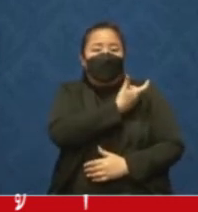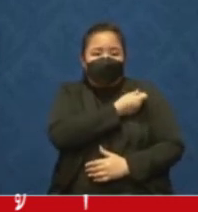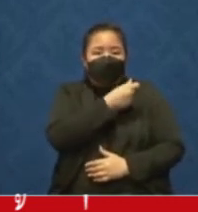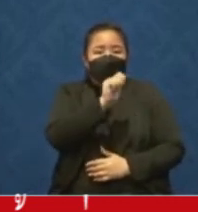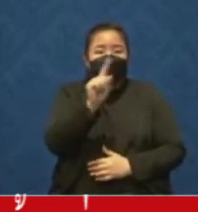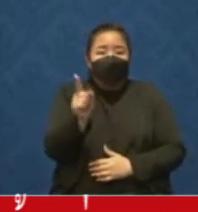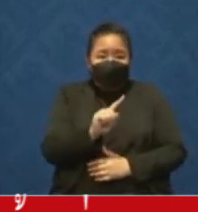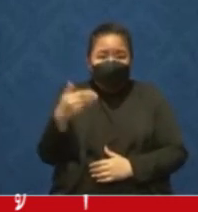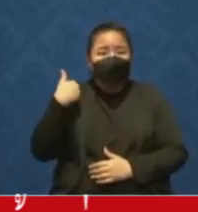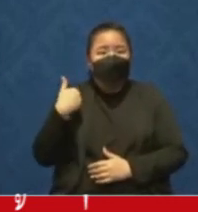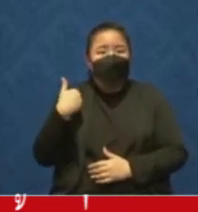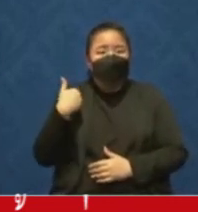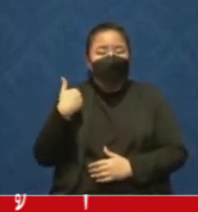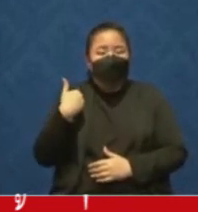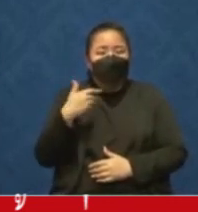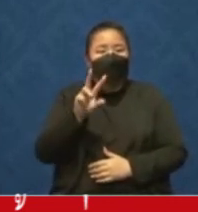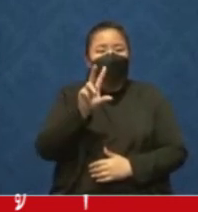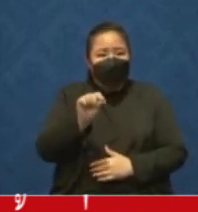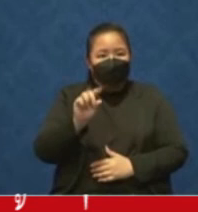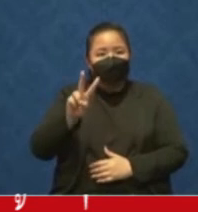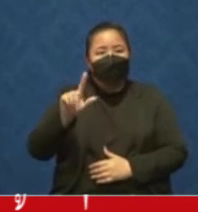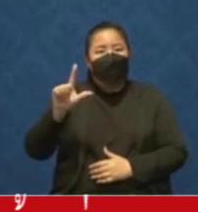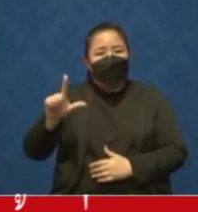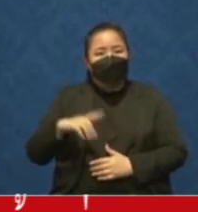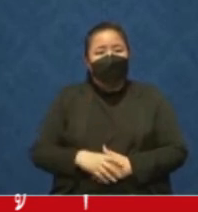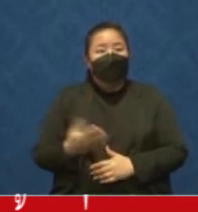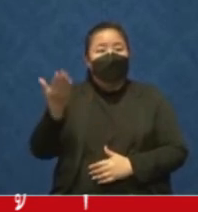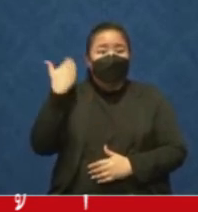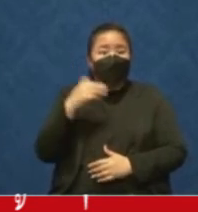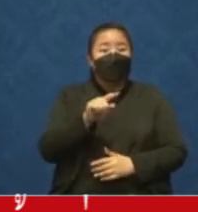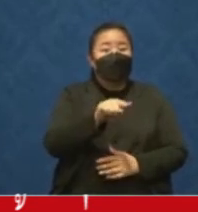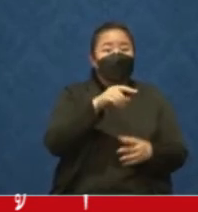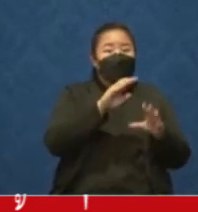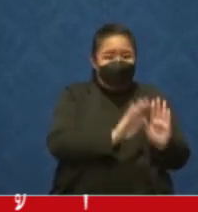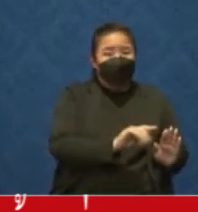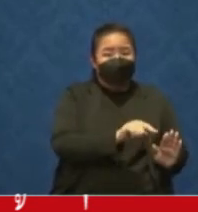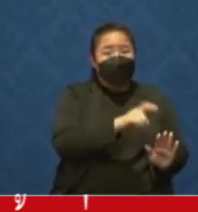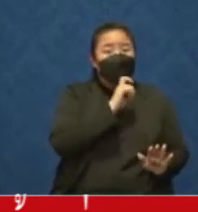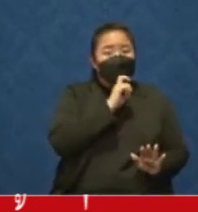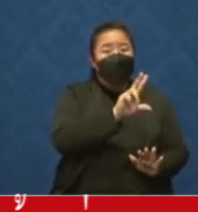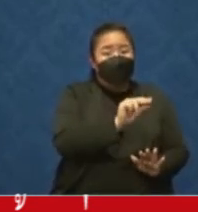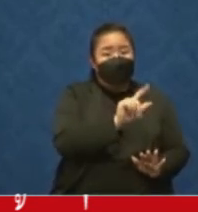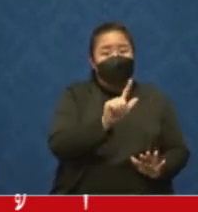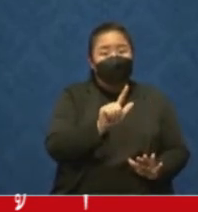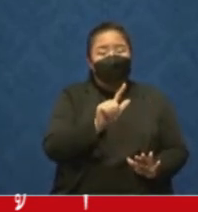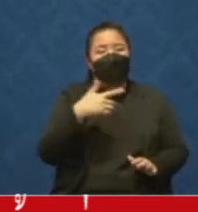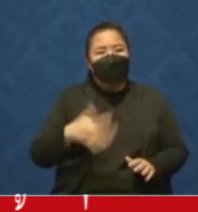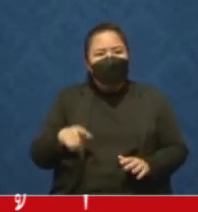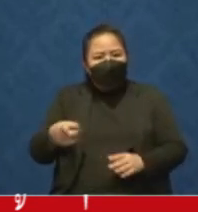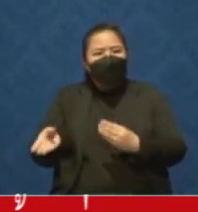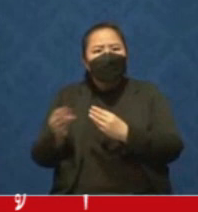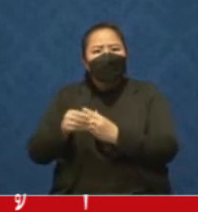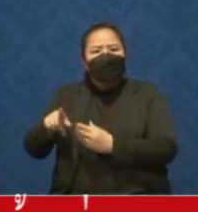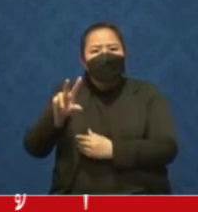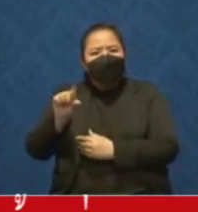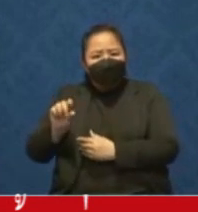Zenecaเข้ามาเร อยู่อีก 22 ล้านโดของเดิมมีขางอยู่ 30 ลานโดดถ้ายอยเขามาอก 22 ล้านโด